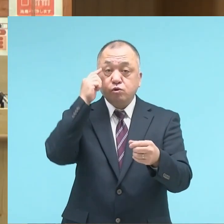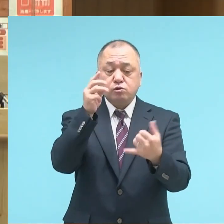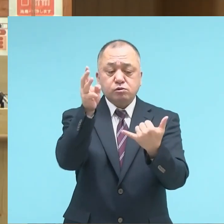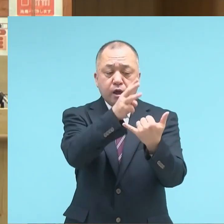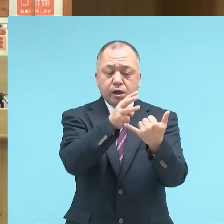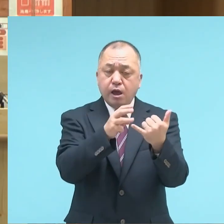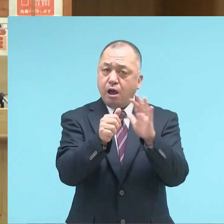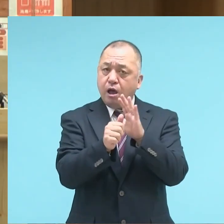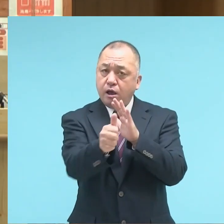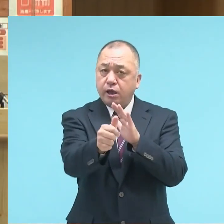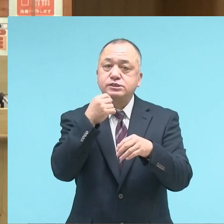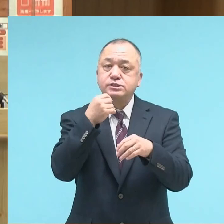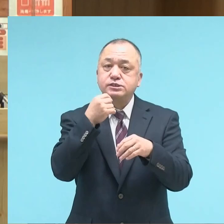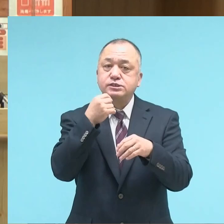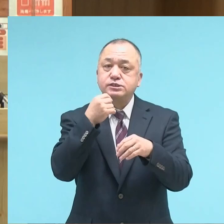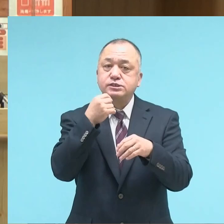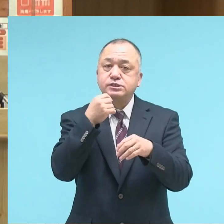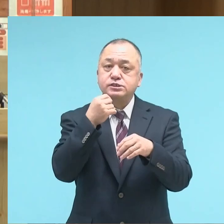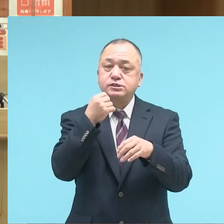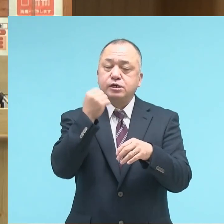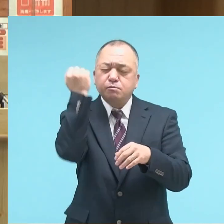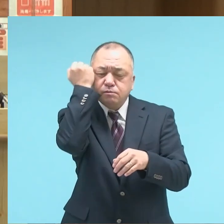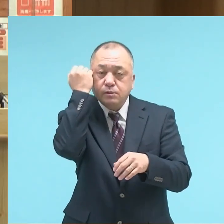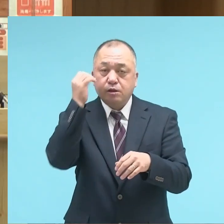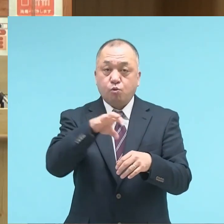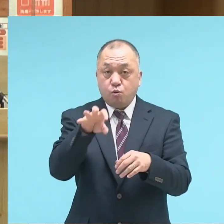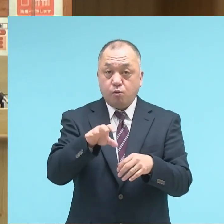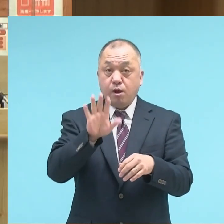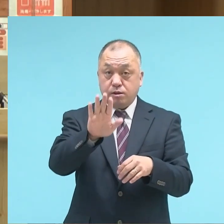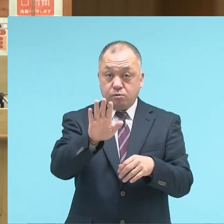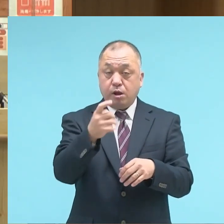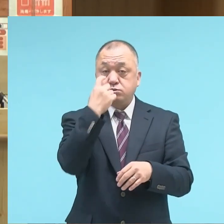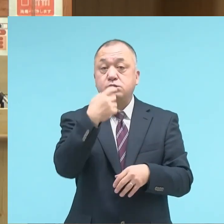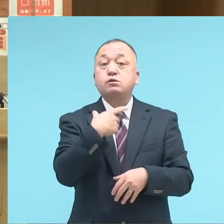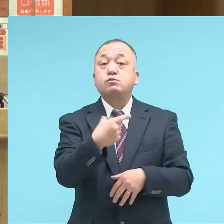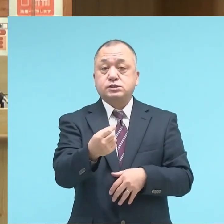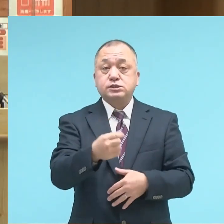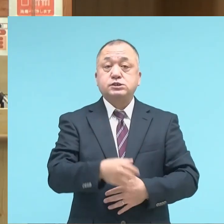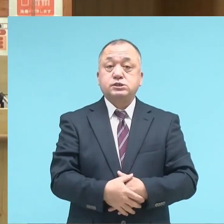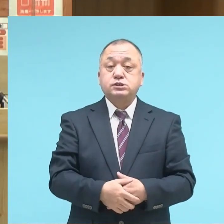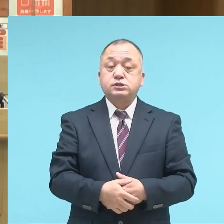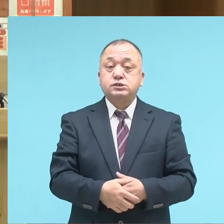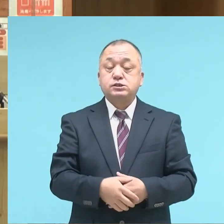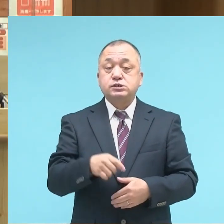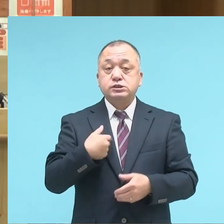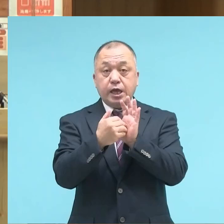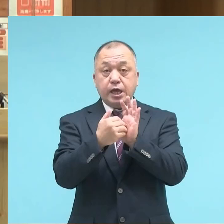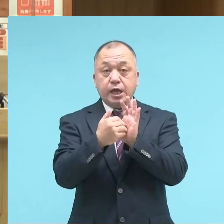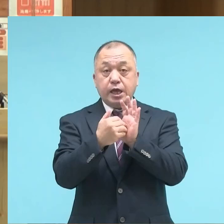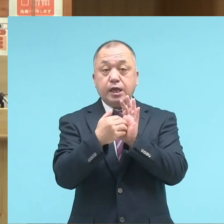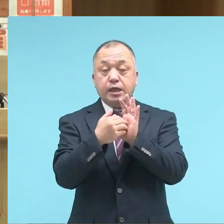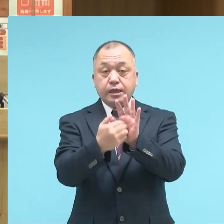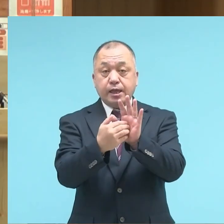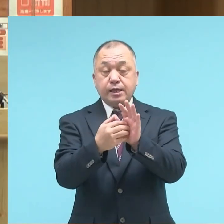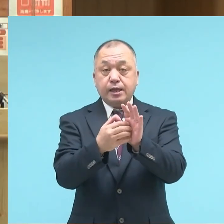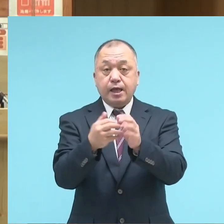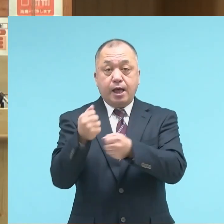ということの、難しさとか困難さっていうのはあったんでしょうか。 自衛隊派遣については、最後の砦です